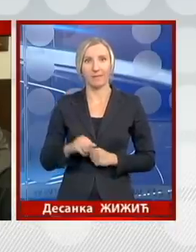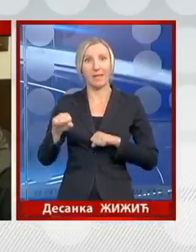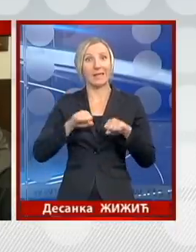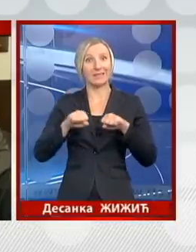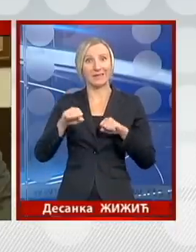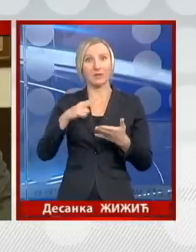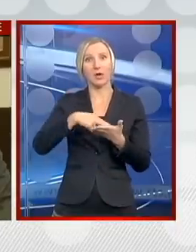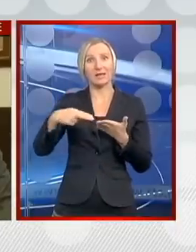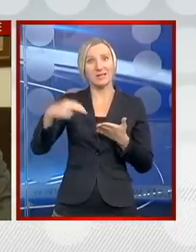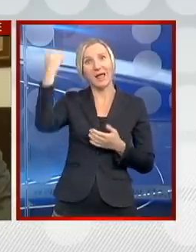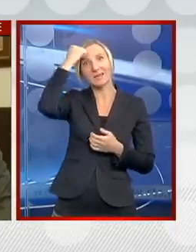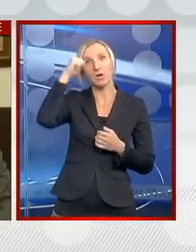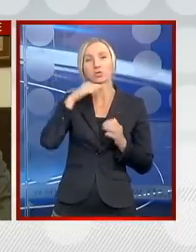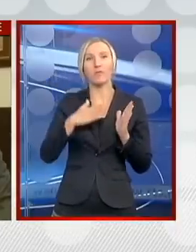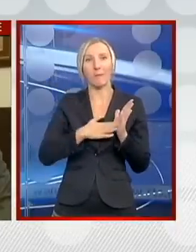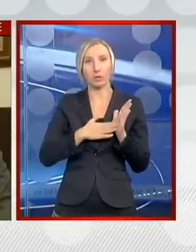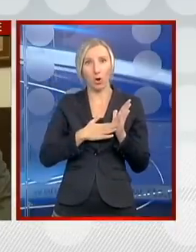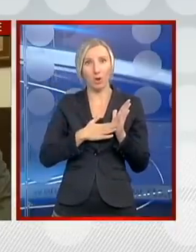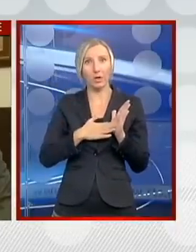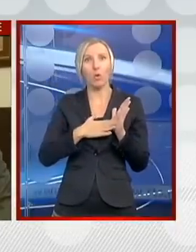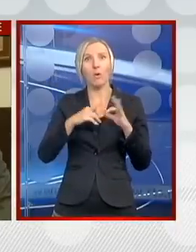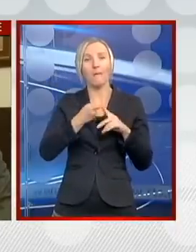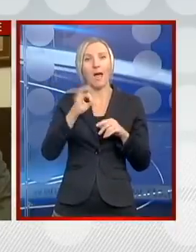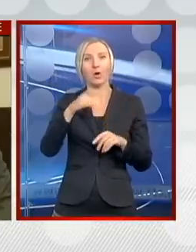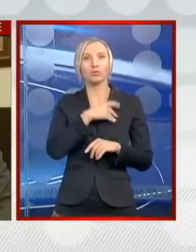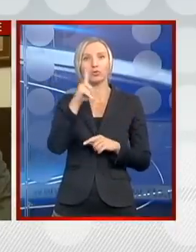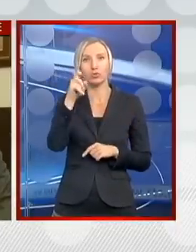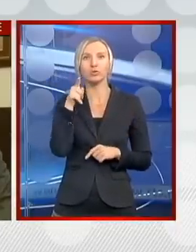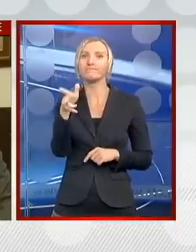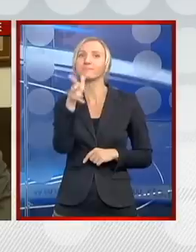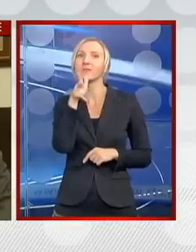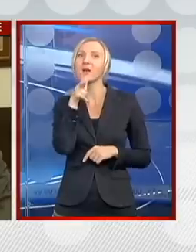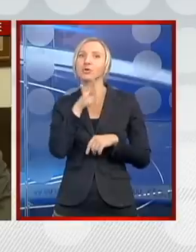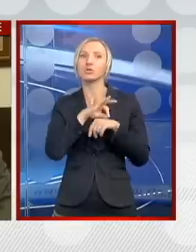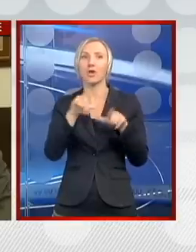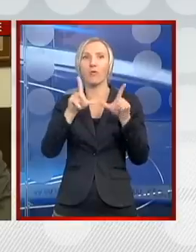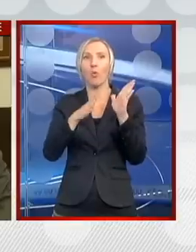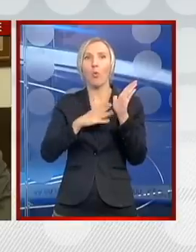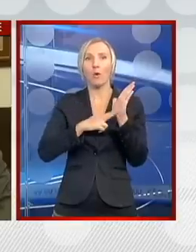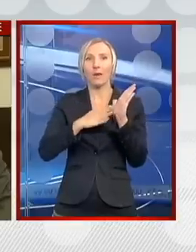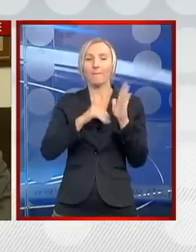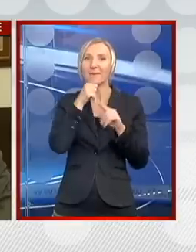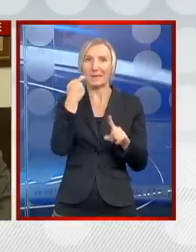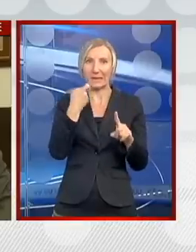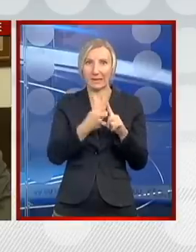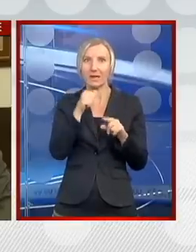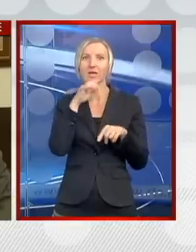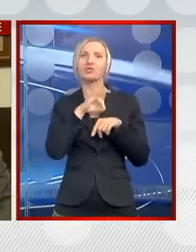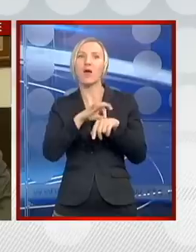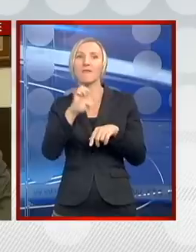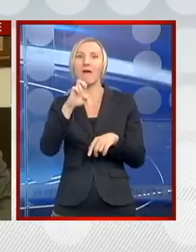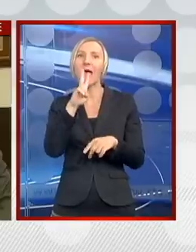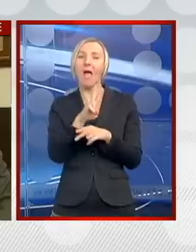Direktor Kancelarije za Kosovo i Metohiju Marko Đurić zatražio je od šefa UNMIK-a Farida Zarifa i šefa